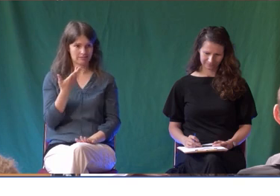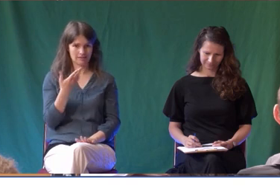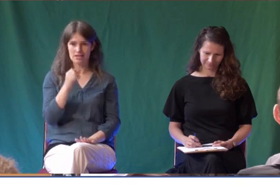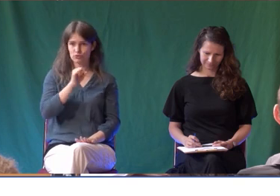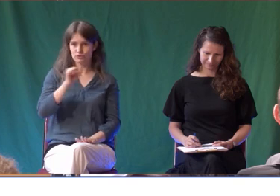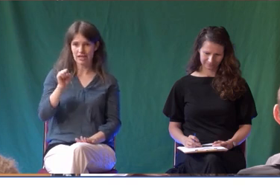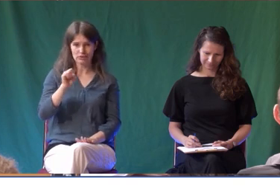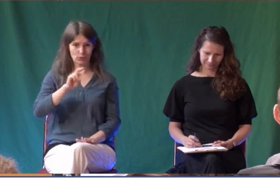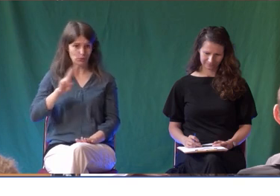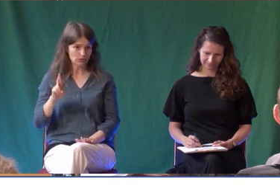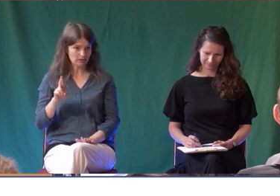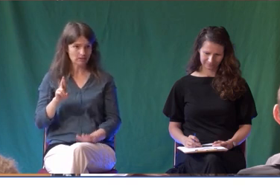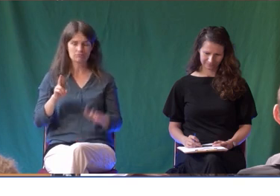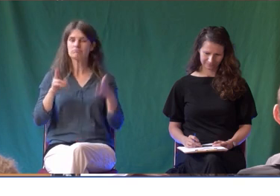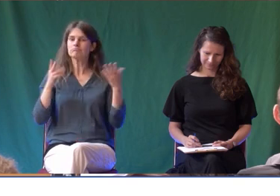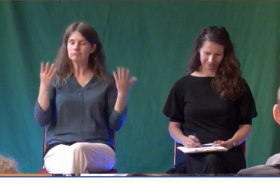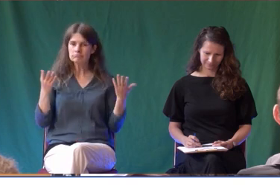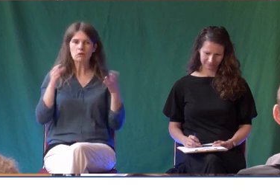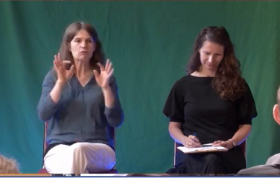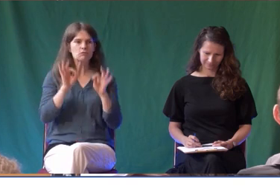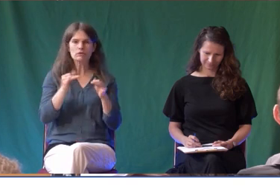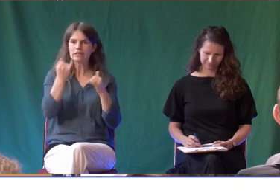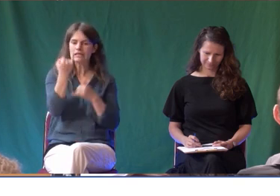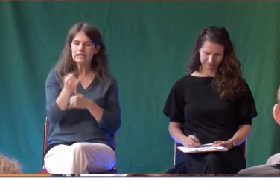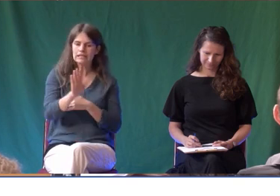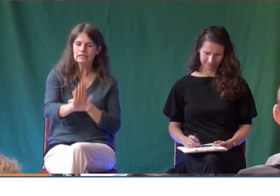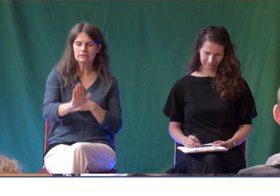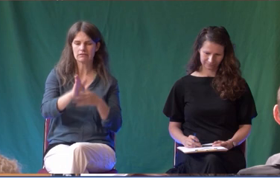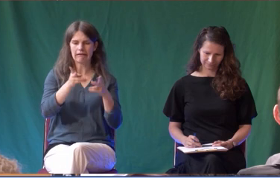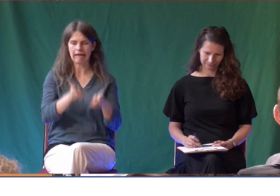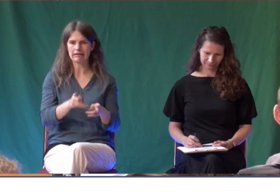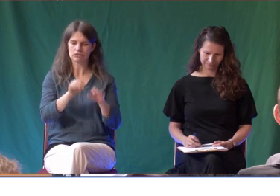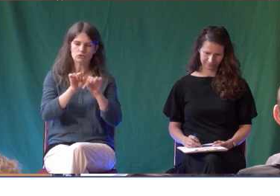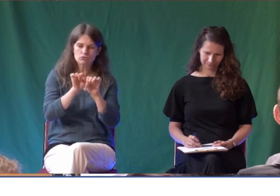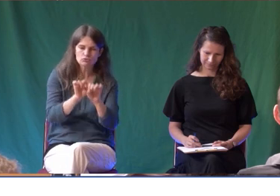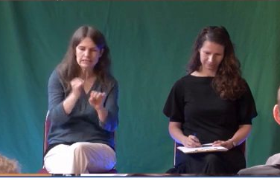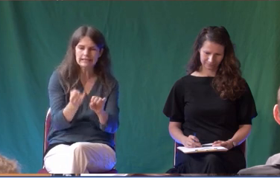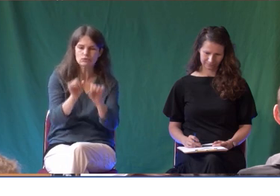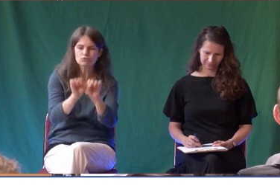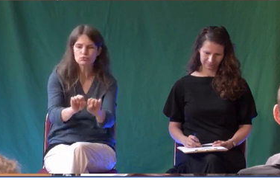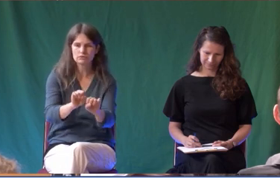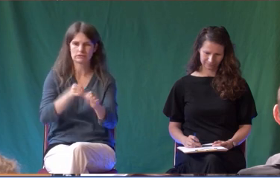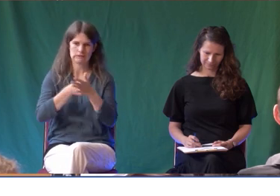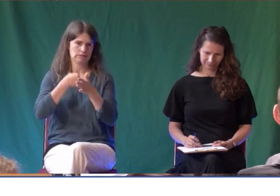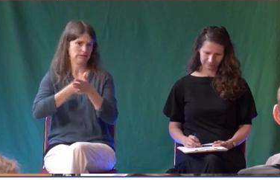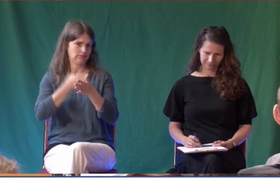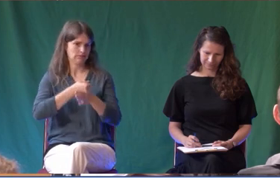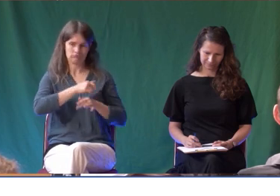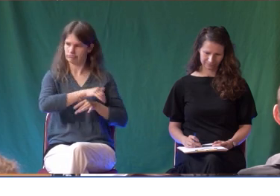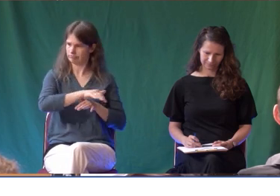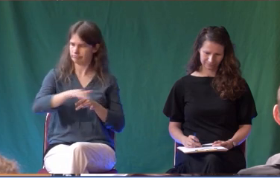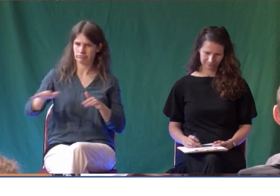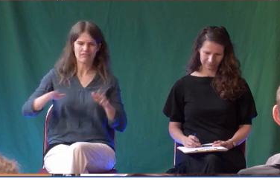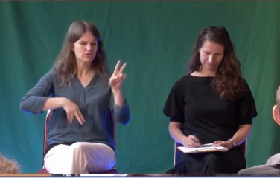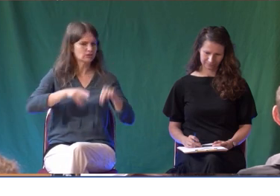für die Rechte und den Schutz von Kindern und Jugendlichen ein in vielen Bereichen und sie arbeitet